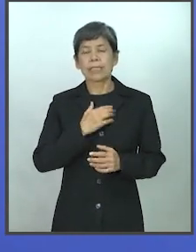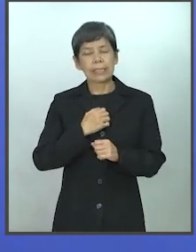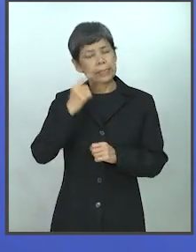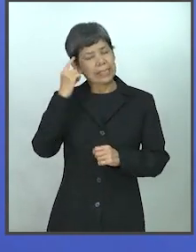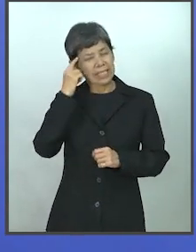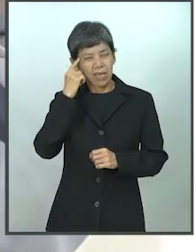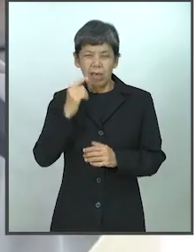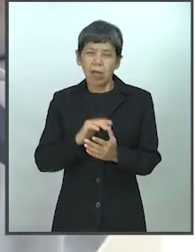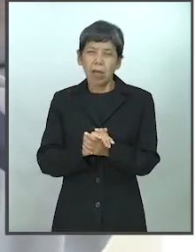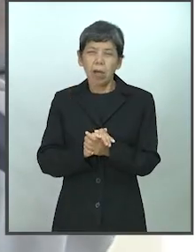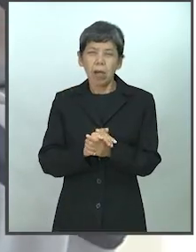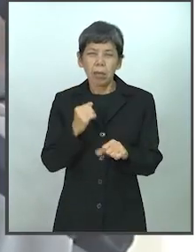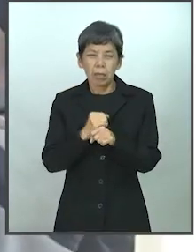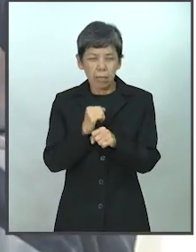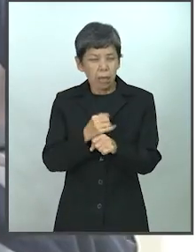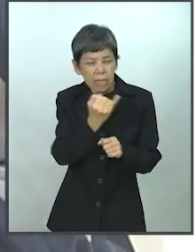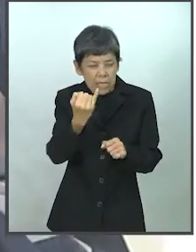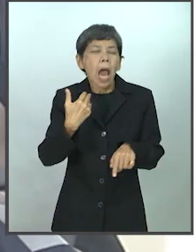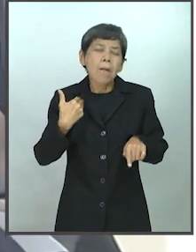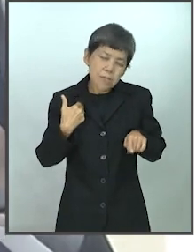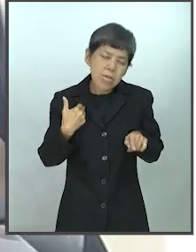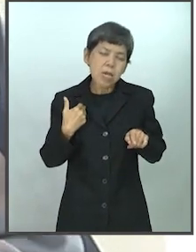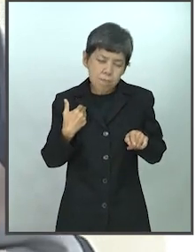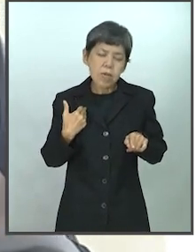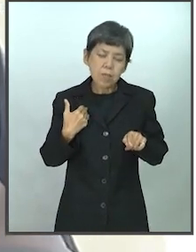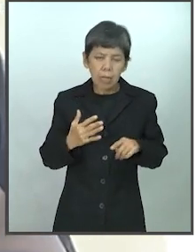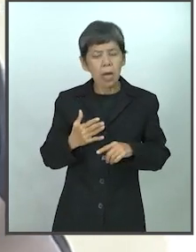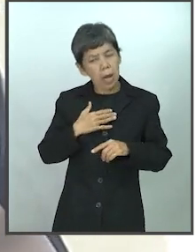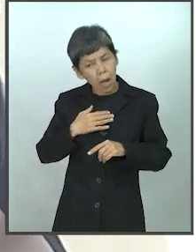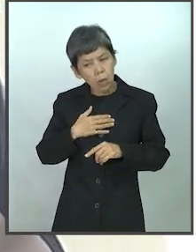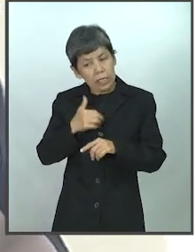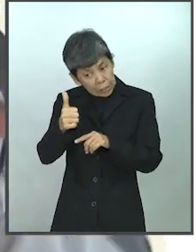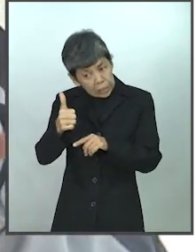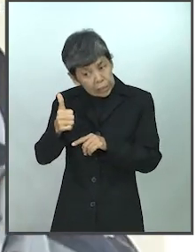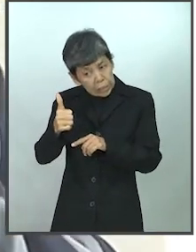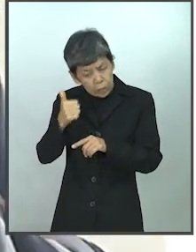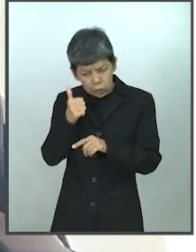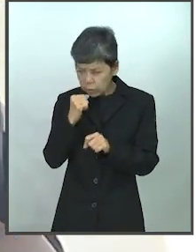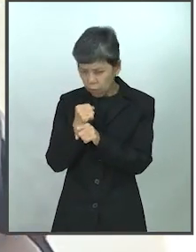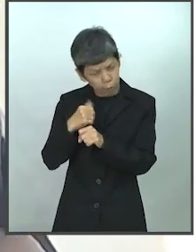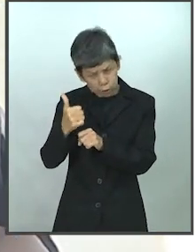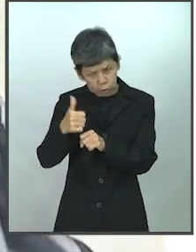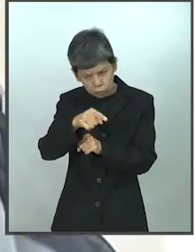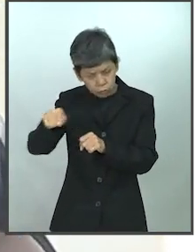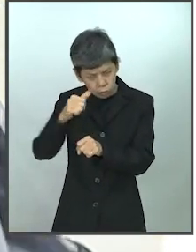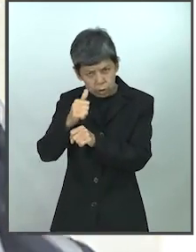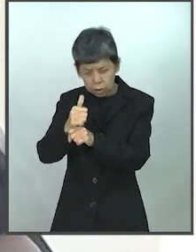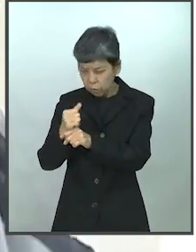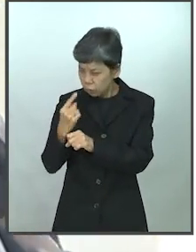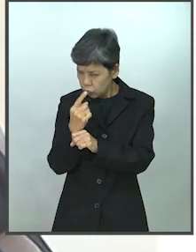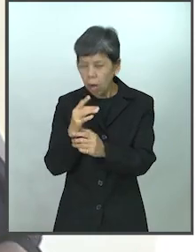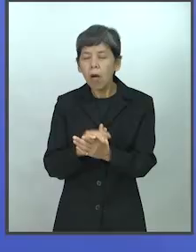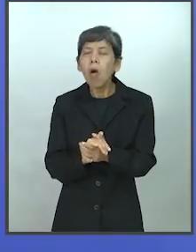ร้ายๆต่างๆเนี่ยเราก็คงปฏิเสธไม่ได้แต่เราก็ต้องมาบิ้วมาสร้างอะไร